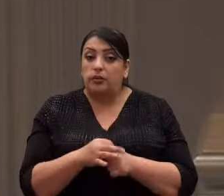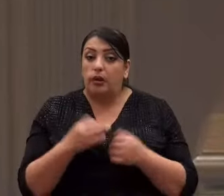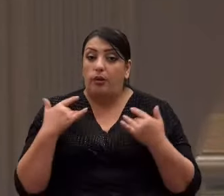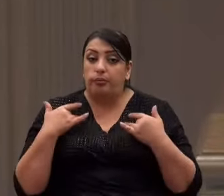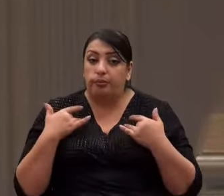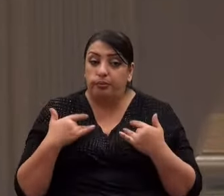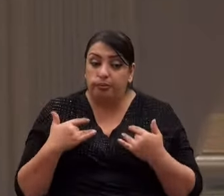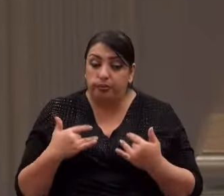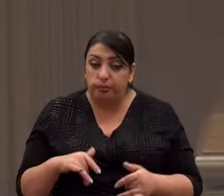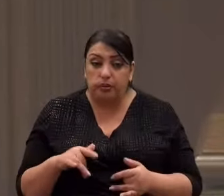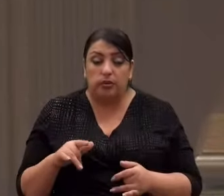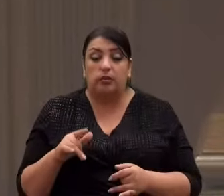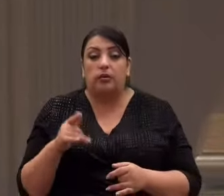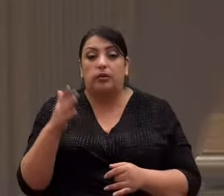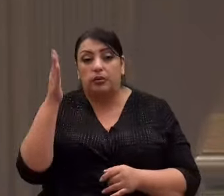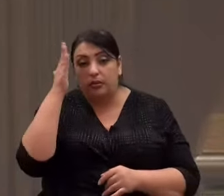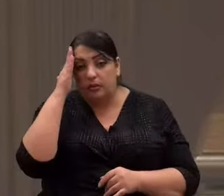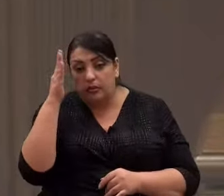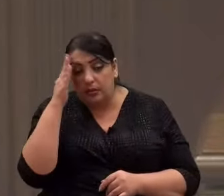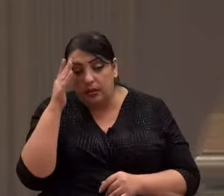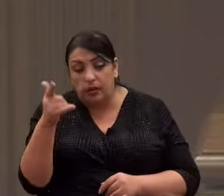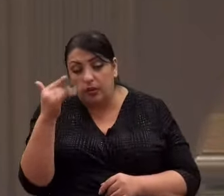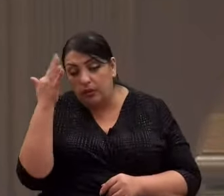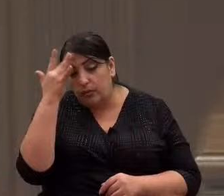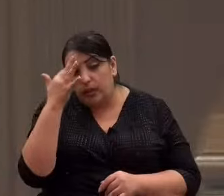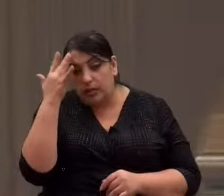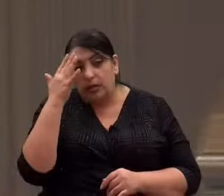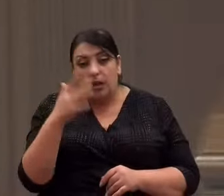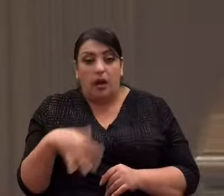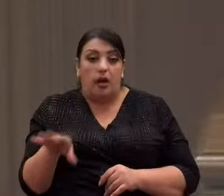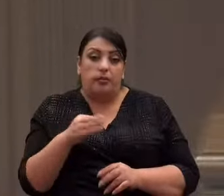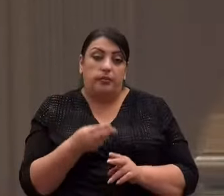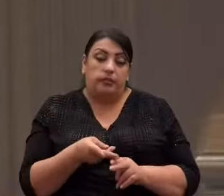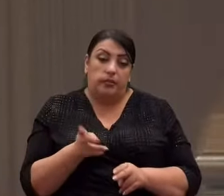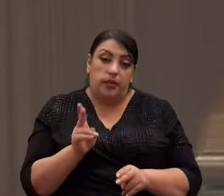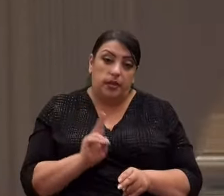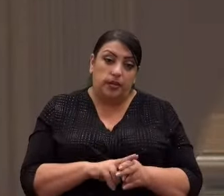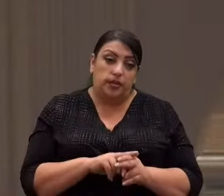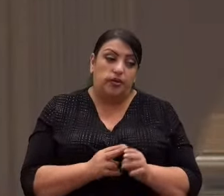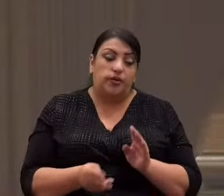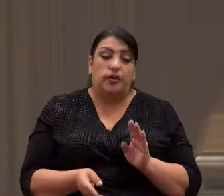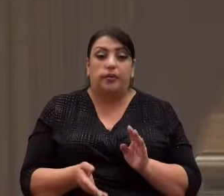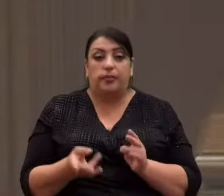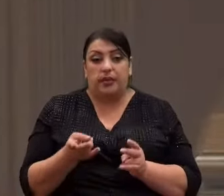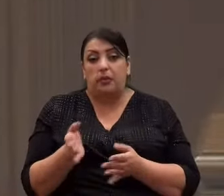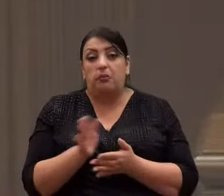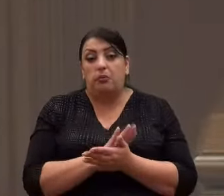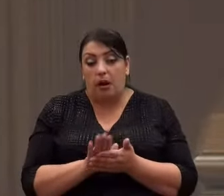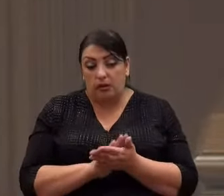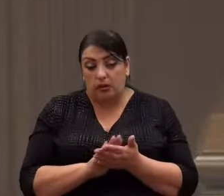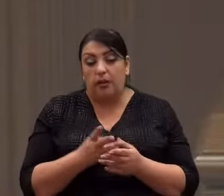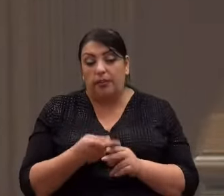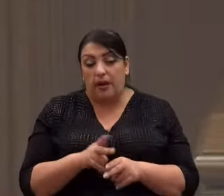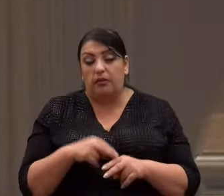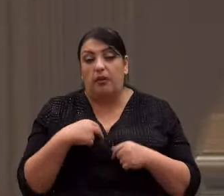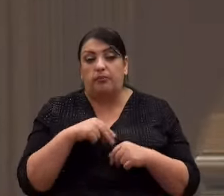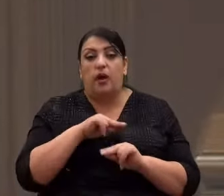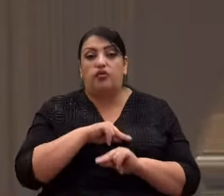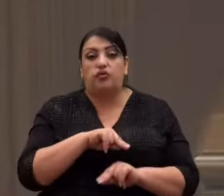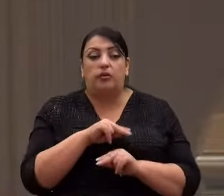անխուսափելիության, գաղափարի այդ մտքի արմատավորումն է, որի ուղղությամբ մենք աշխատում ենք։